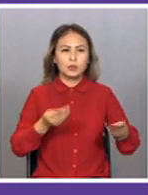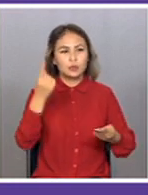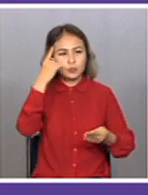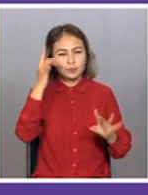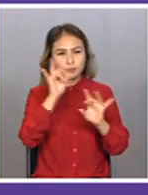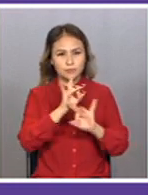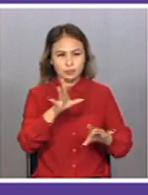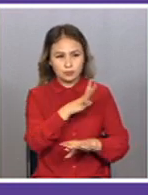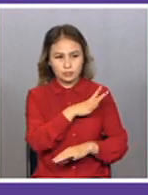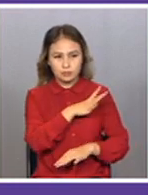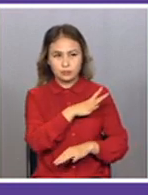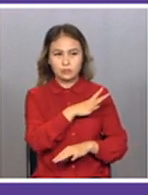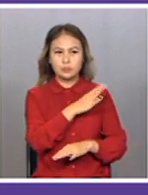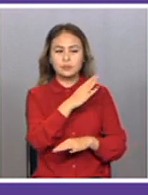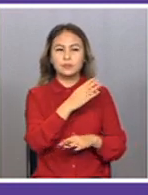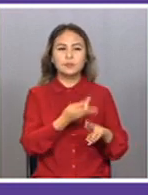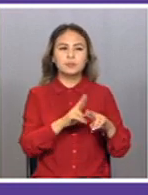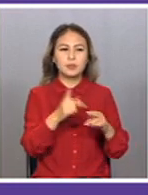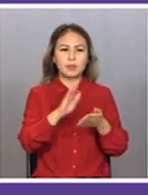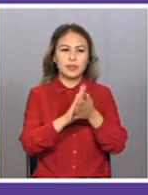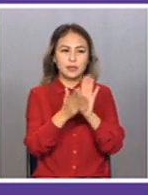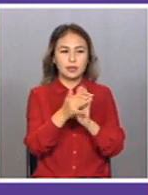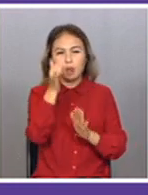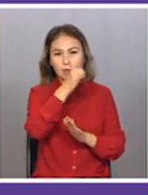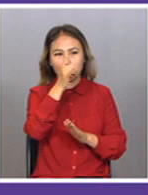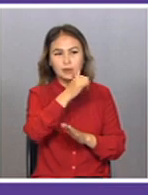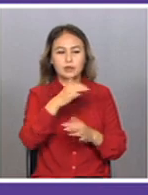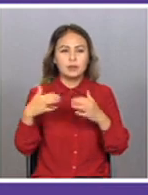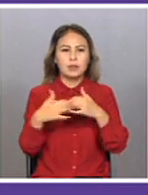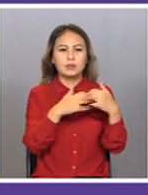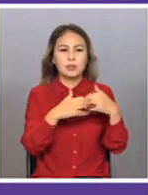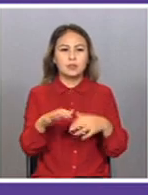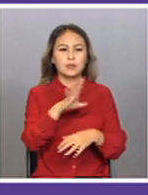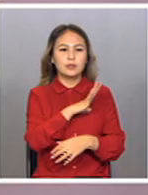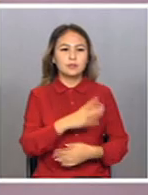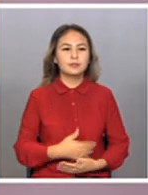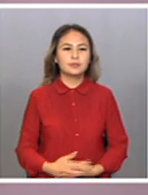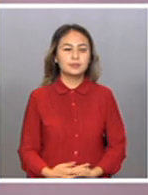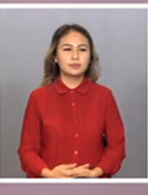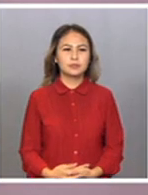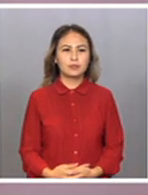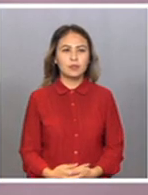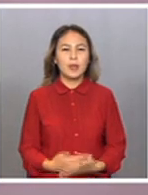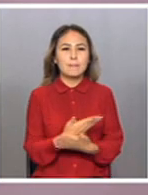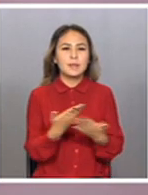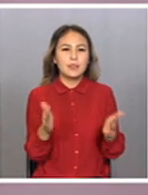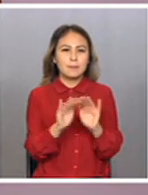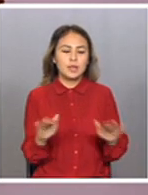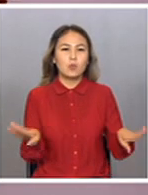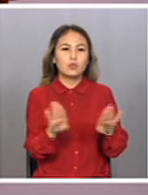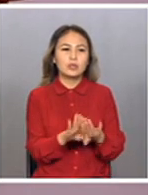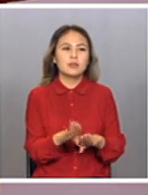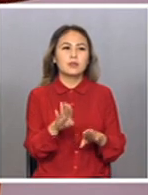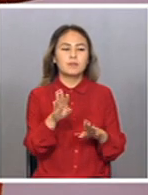балаларға таратуды ұсынды. Олар бір мәмілеге келе алмай таласып қалыпты. Міне, балалар, осы